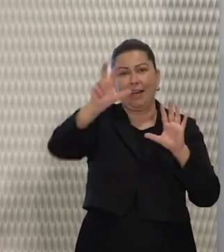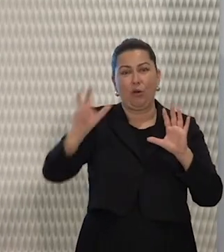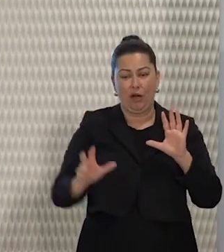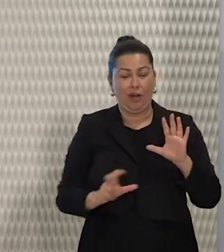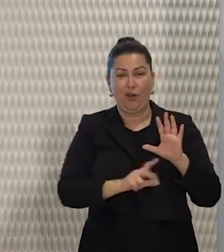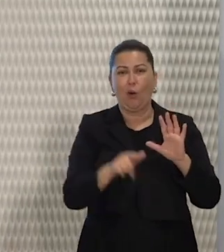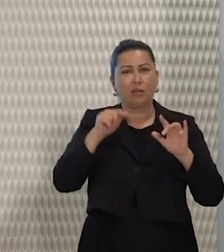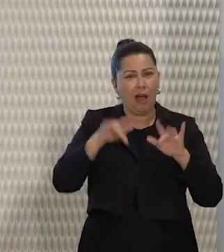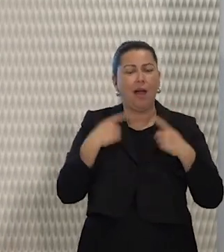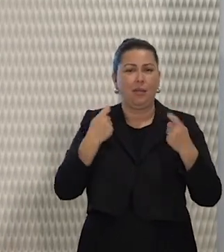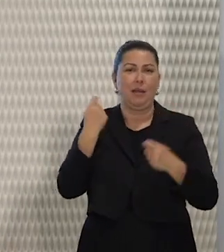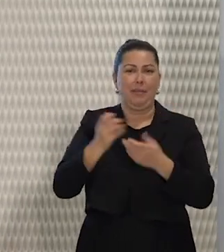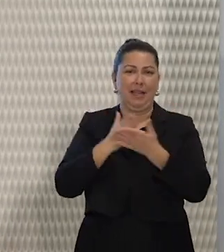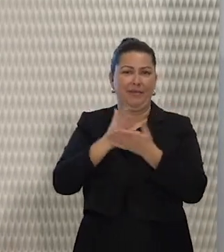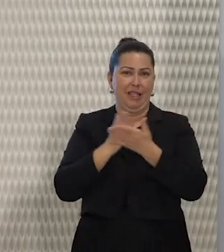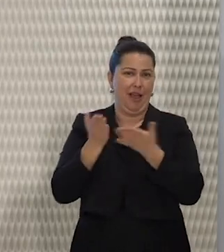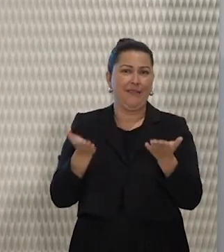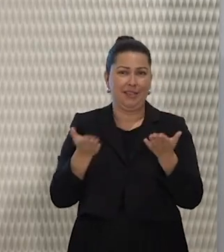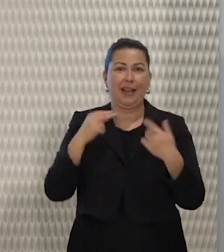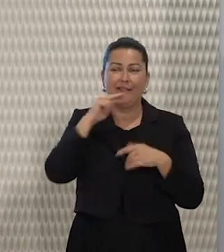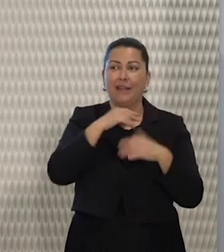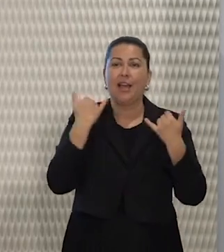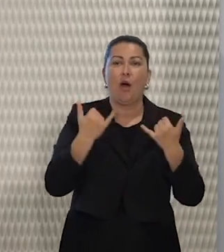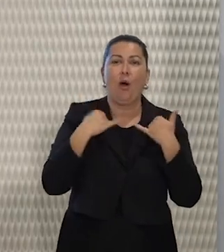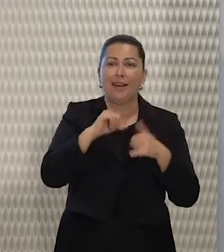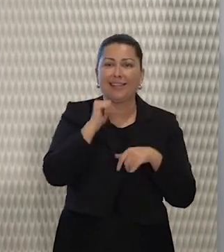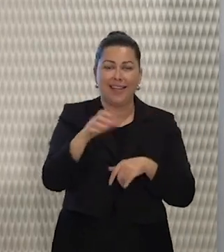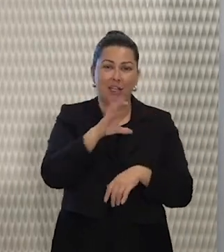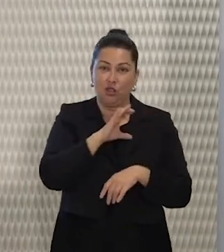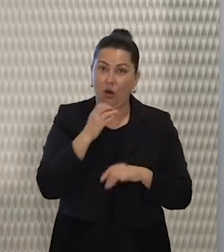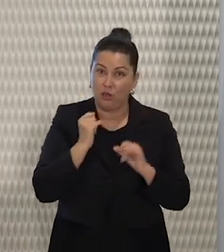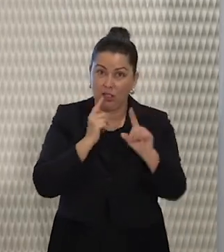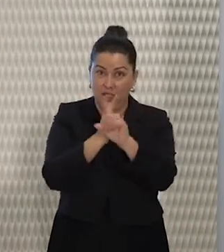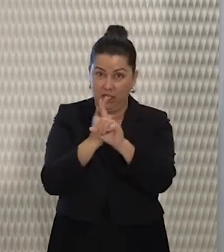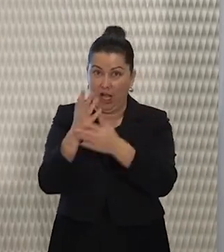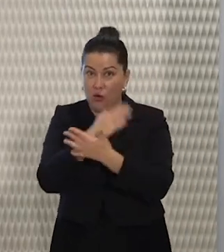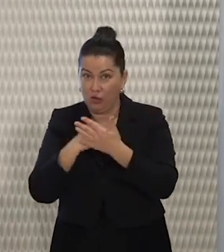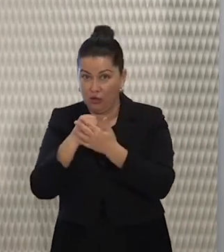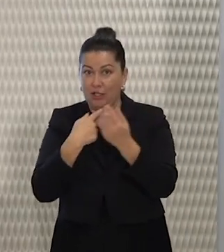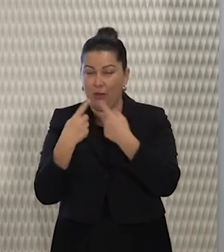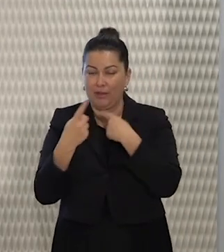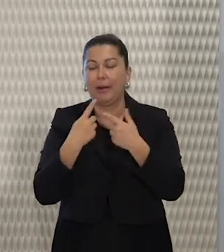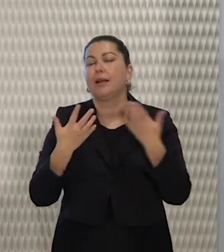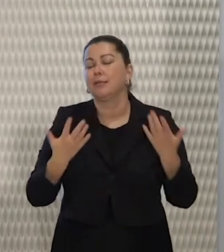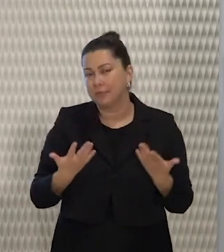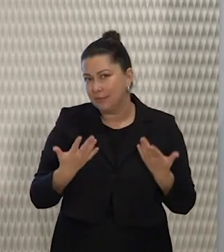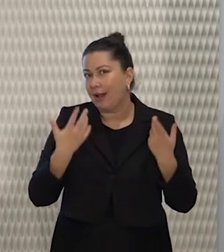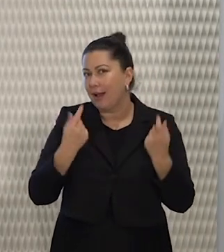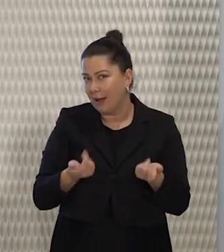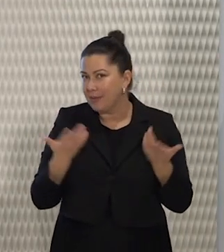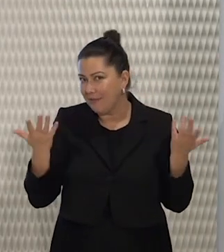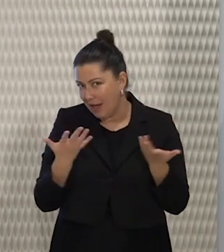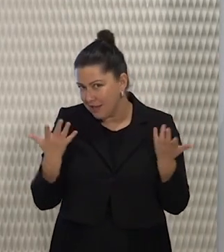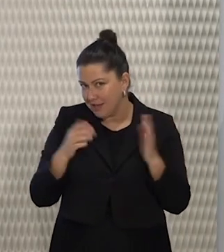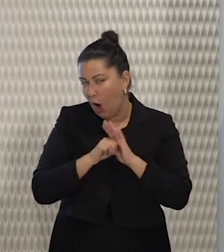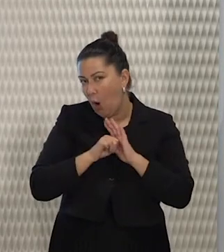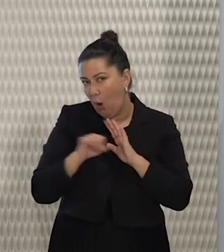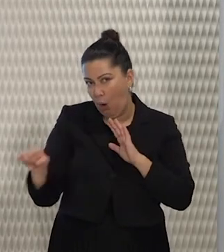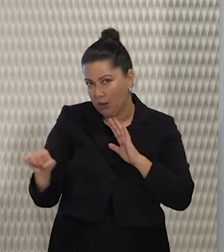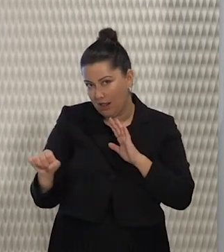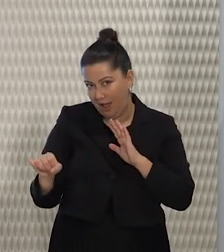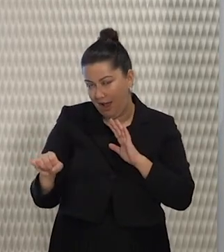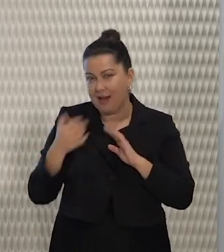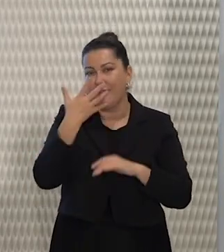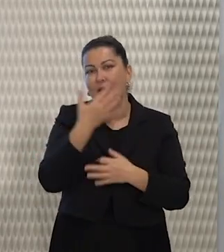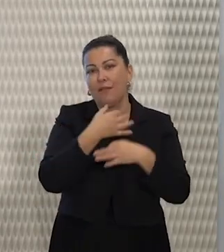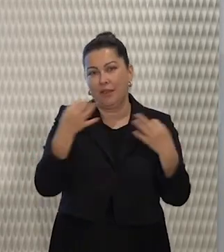wenn es heute noch nicht die Chance haben, das zu besprechen, dann habe ich noch eine gute Nachricht. Es gibt eine Hotline, die an 5 Tagen in der